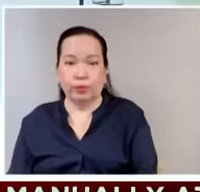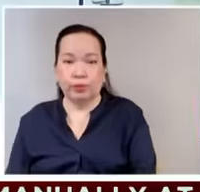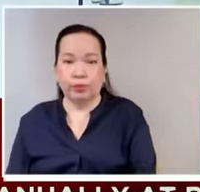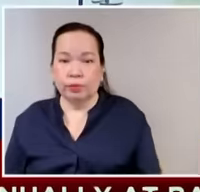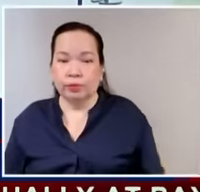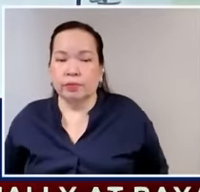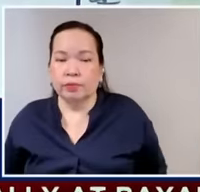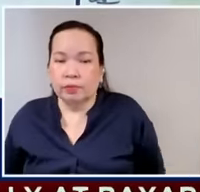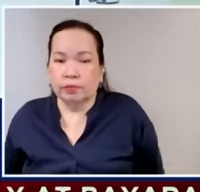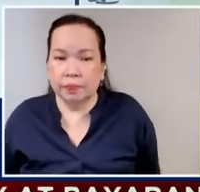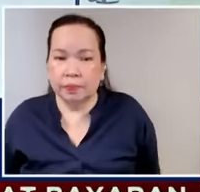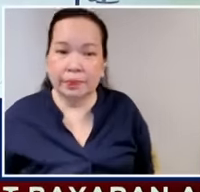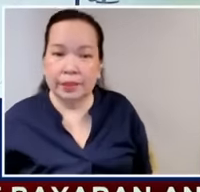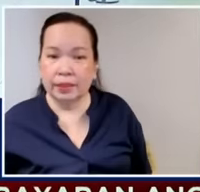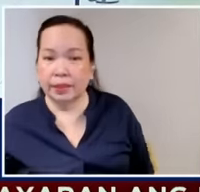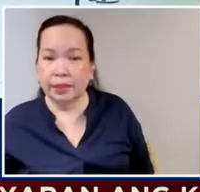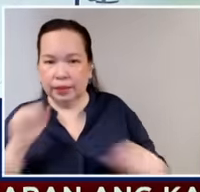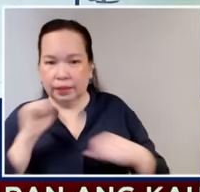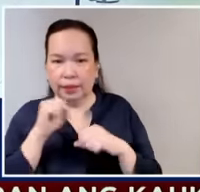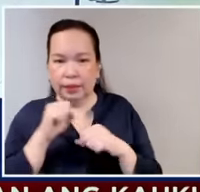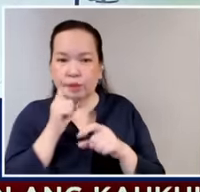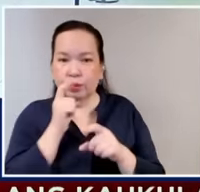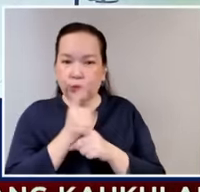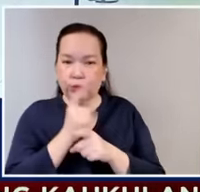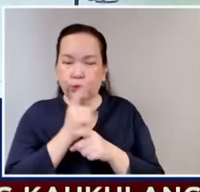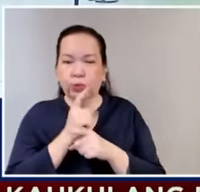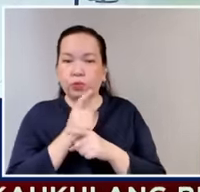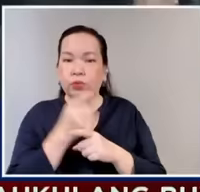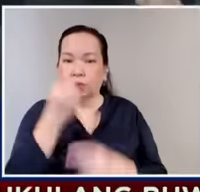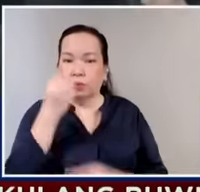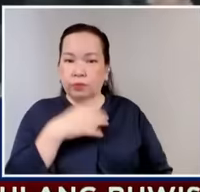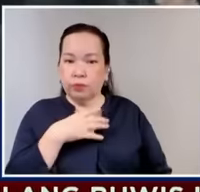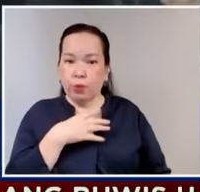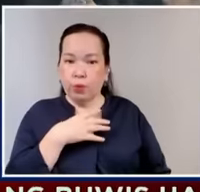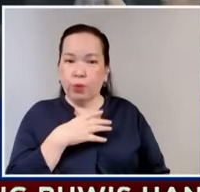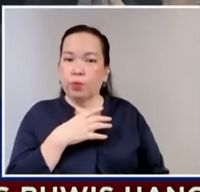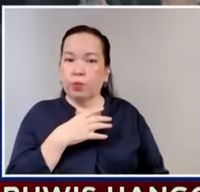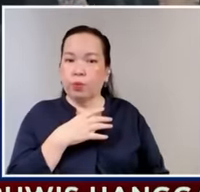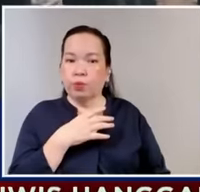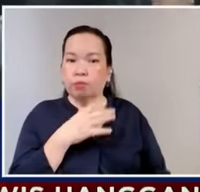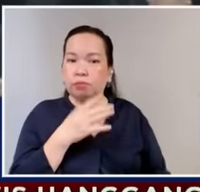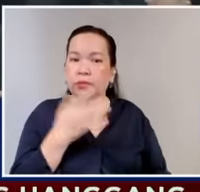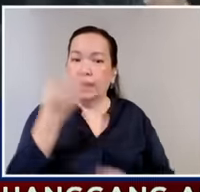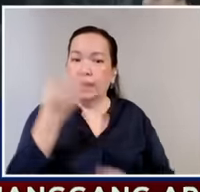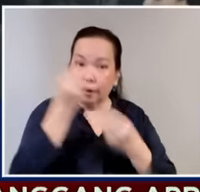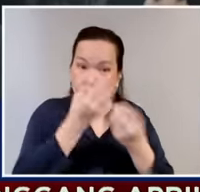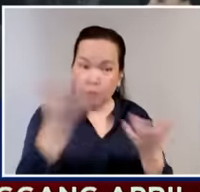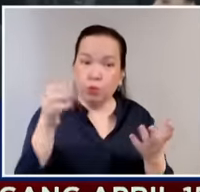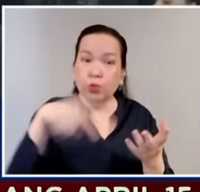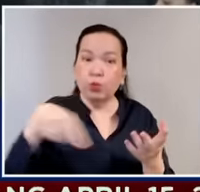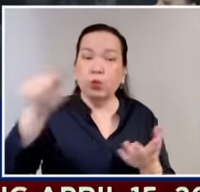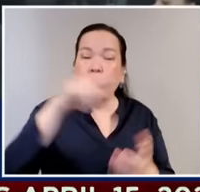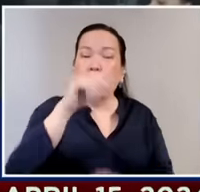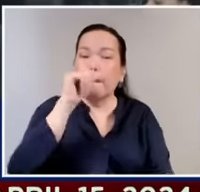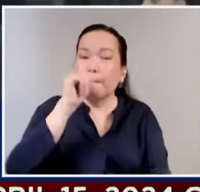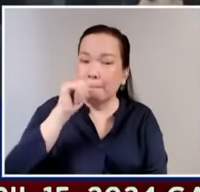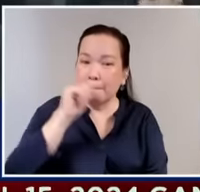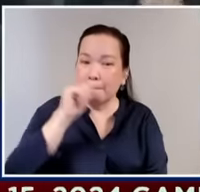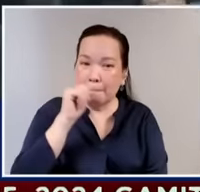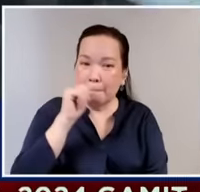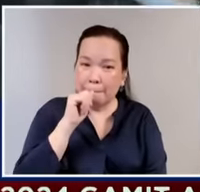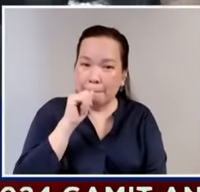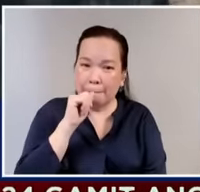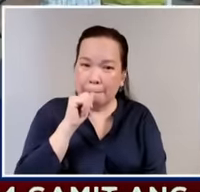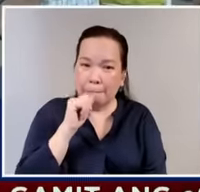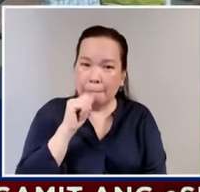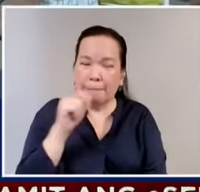At tama ka, Henry, kailangan lang sinasabihan ngayon mga pasyente na kailangan may patience o mga tao dito hinggil sa isyu